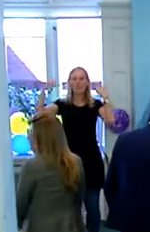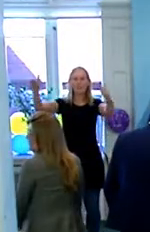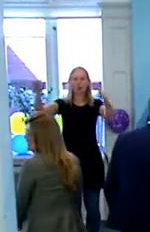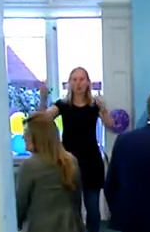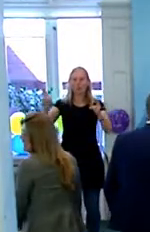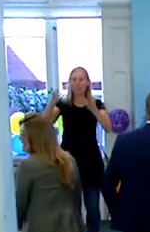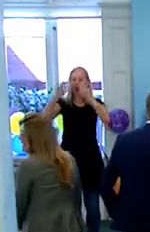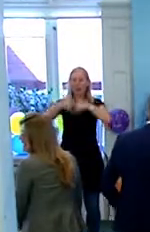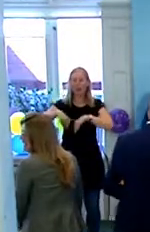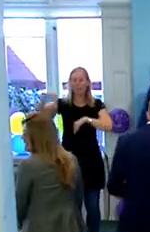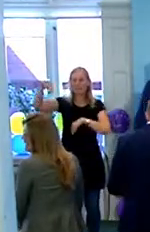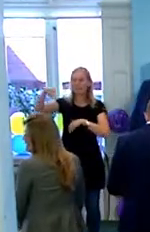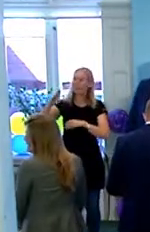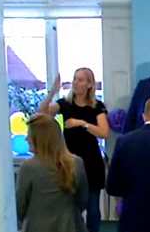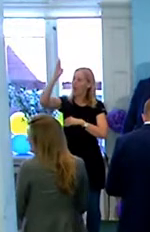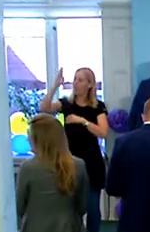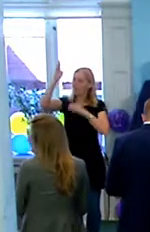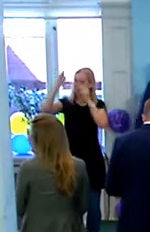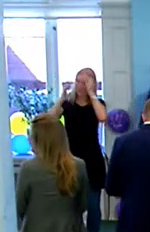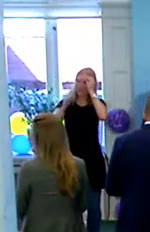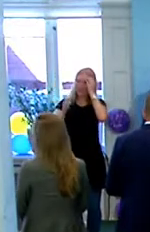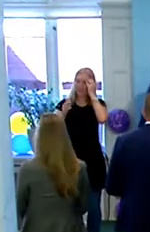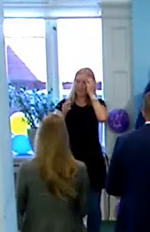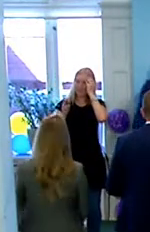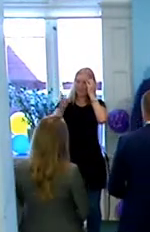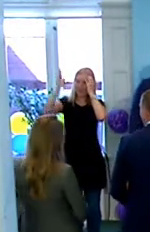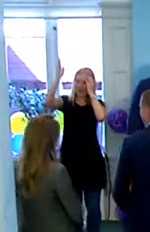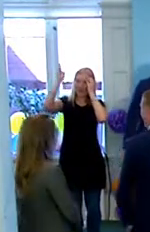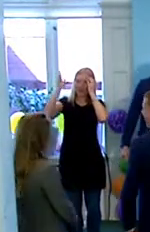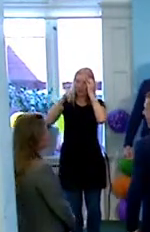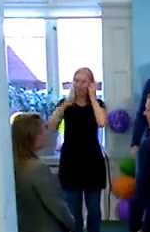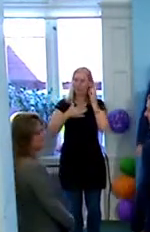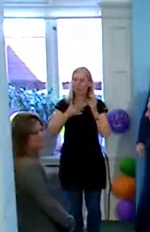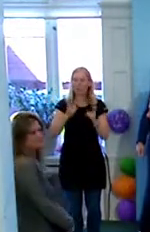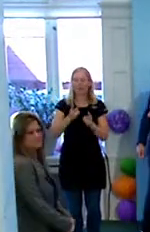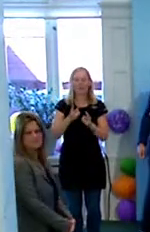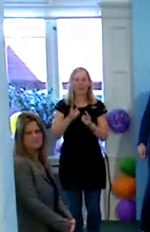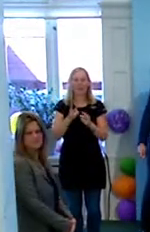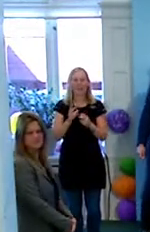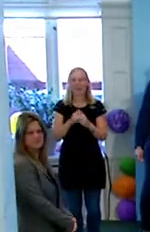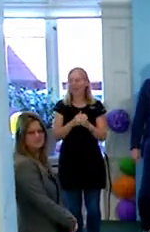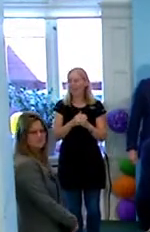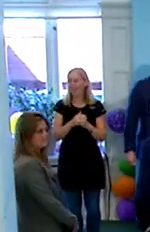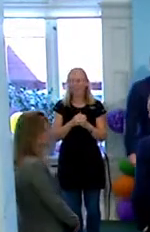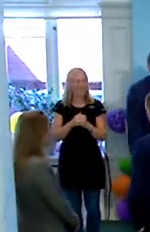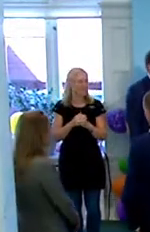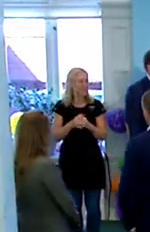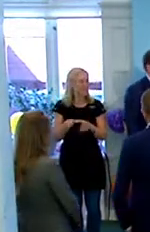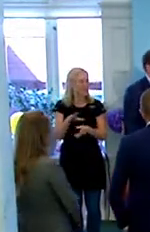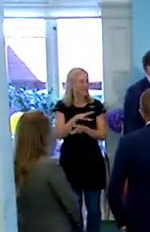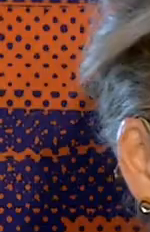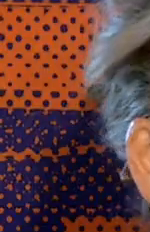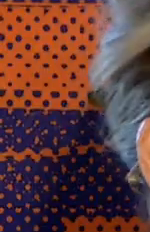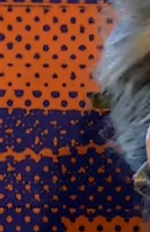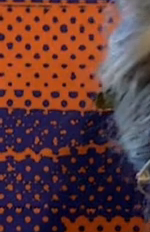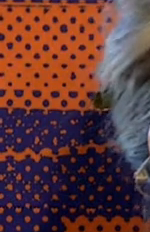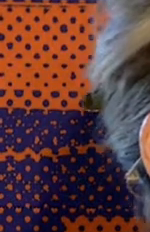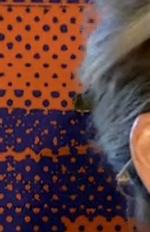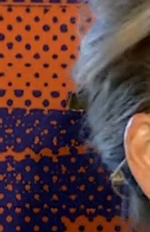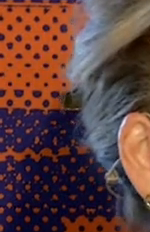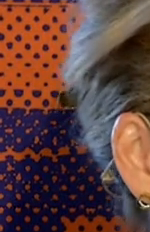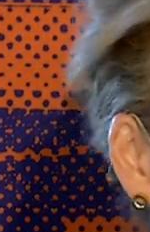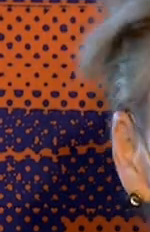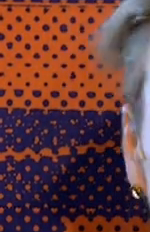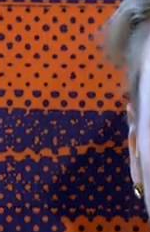Så att, ni får handen upp. Ni får sitta ner. Nej, de får handen upp. Handen upp på er som redan står. Utmärkt.